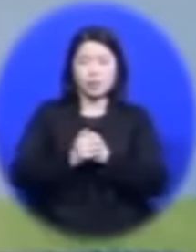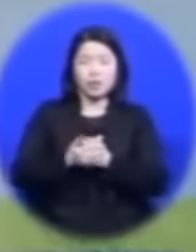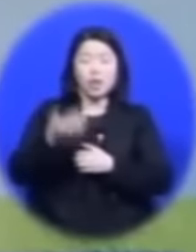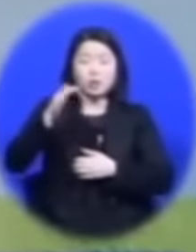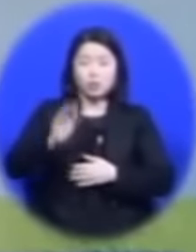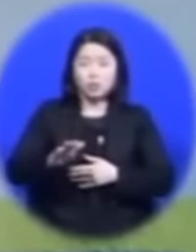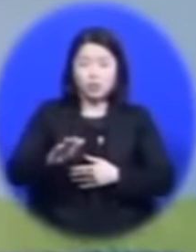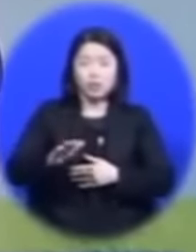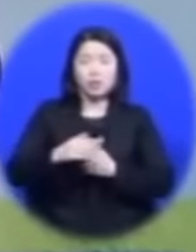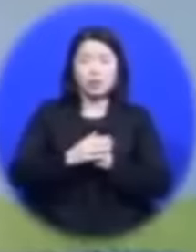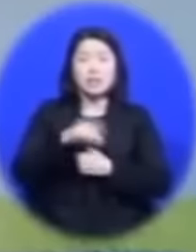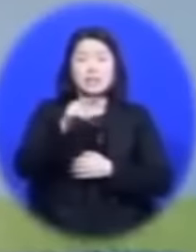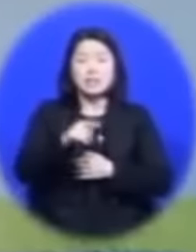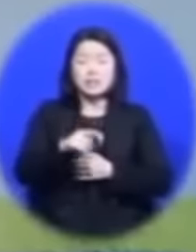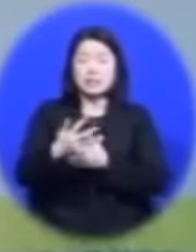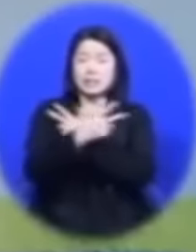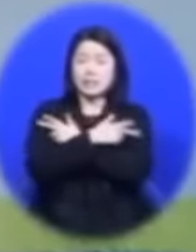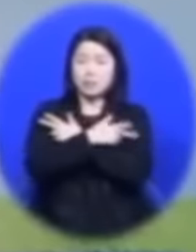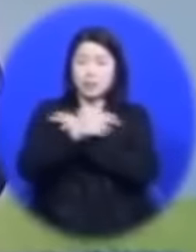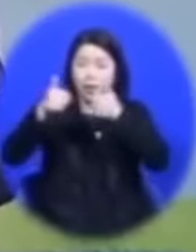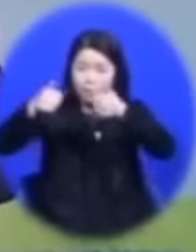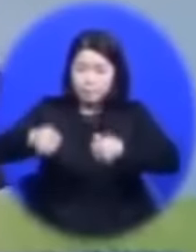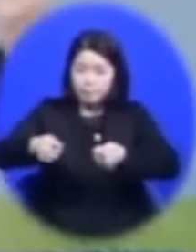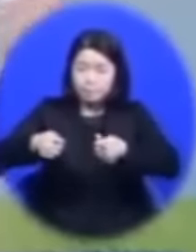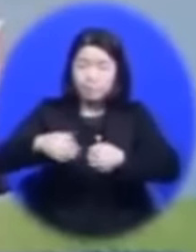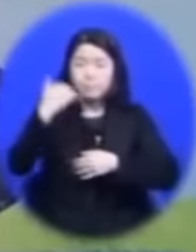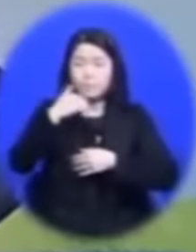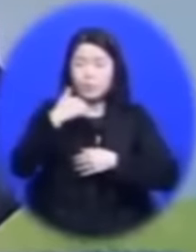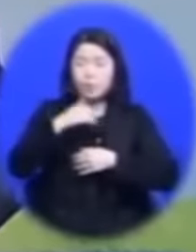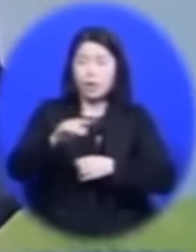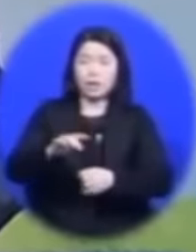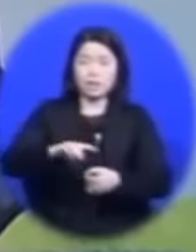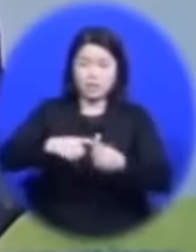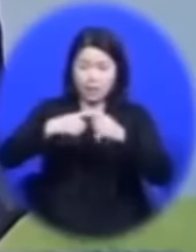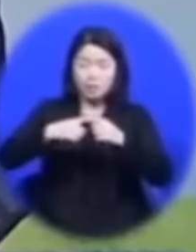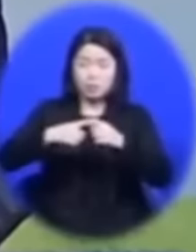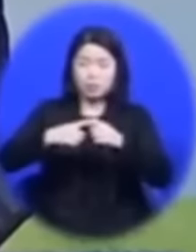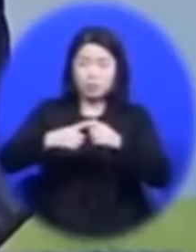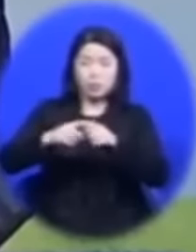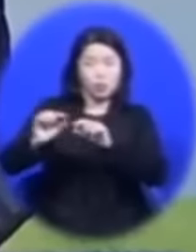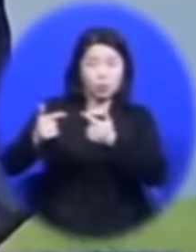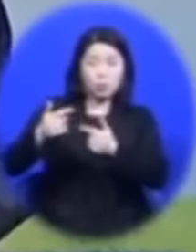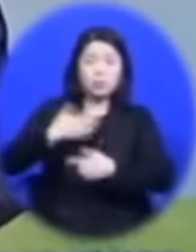근데 그 신사 참배를 누가 제일 먼저 거부했는지 아십니까?